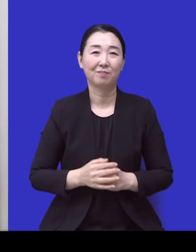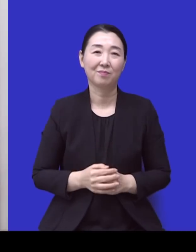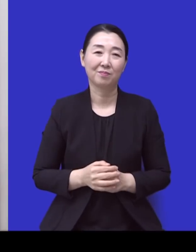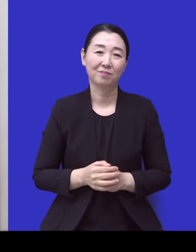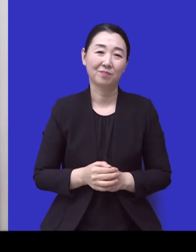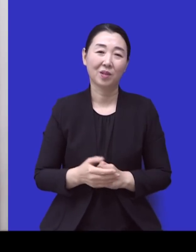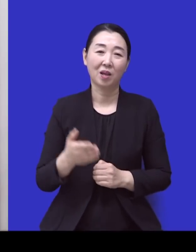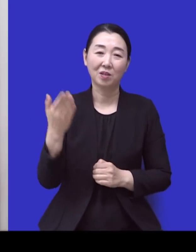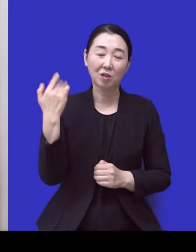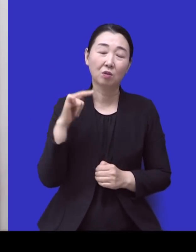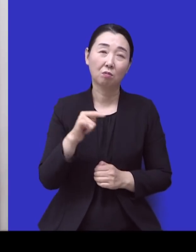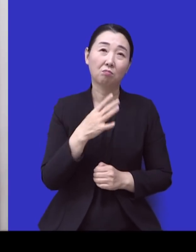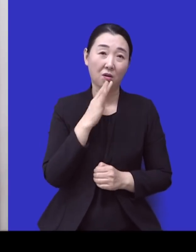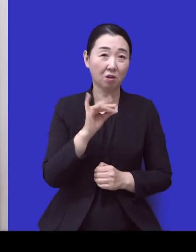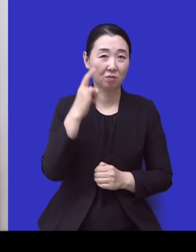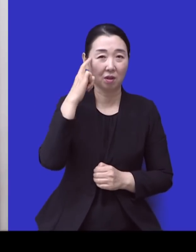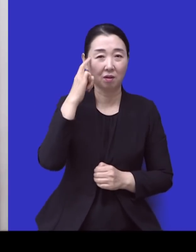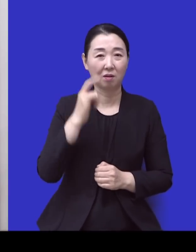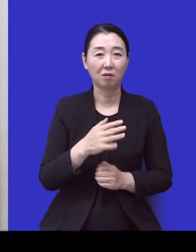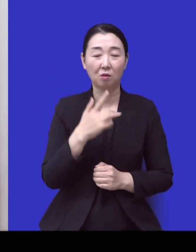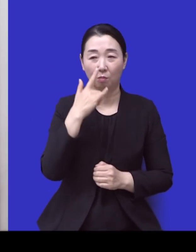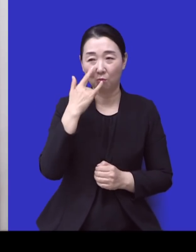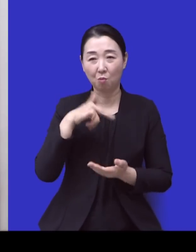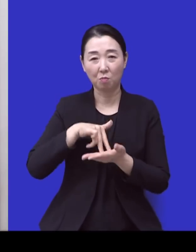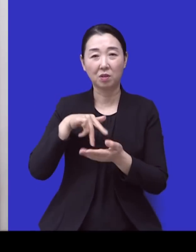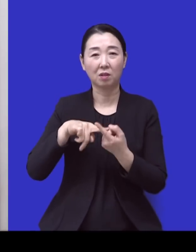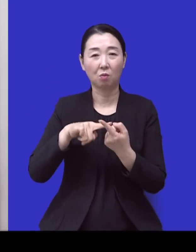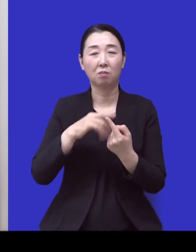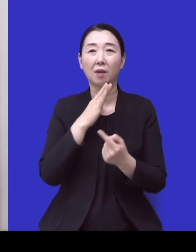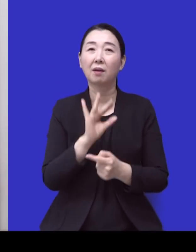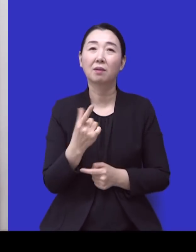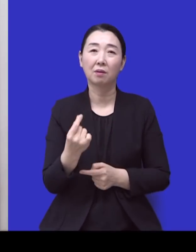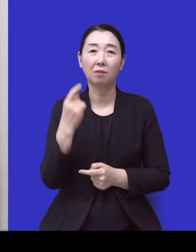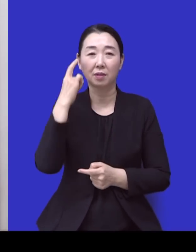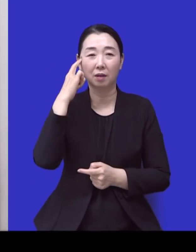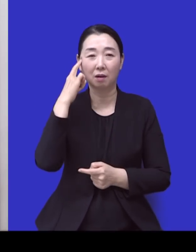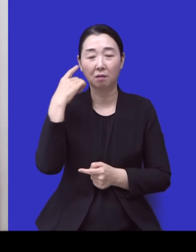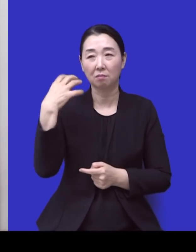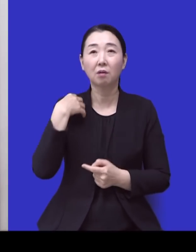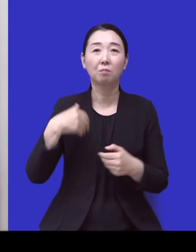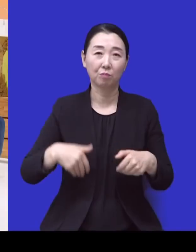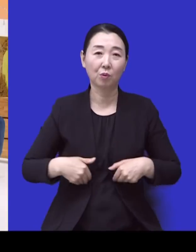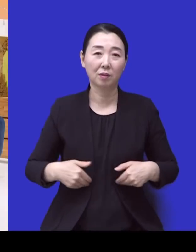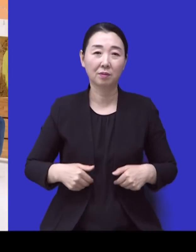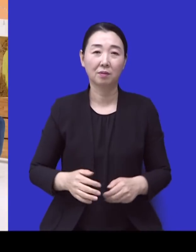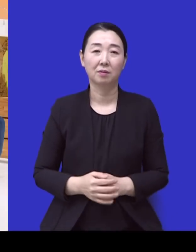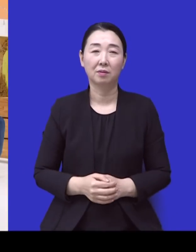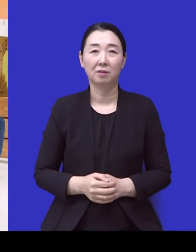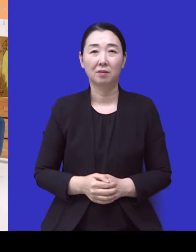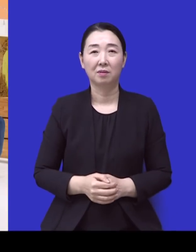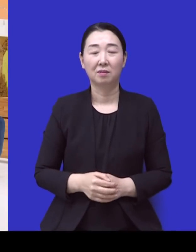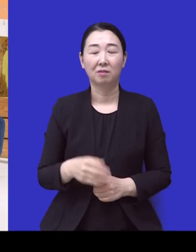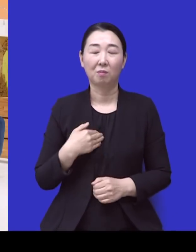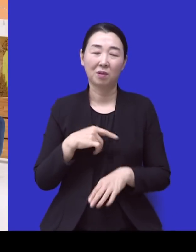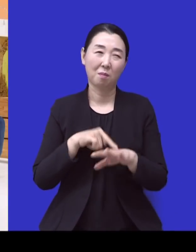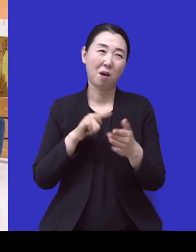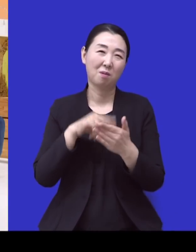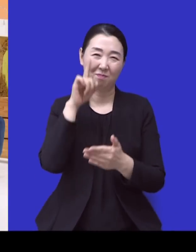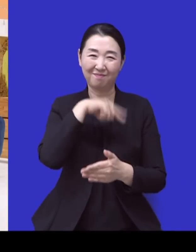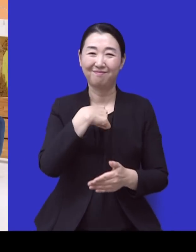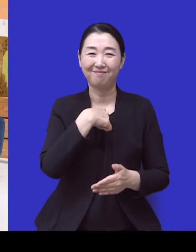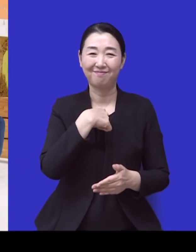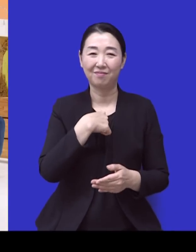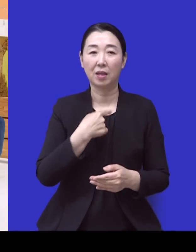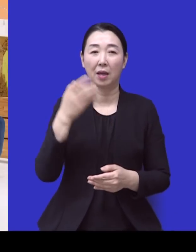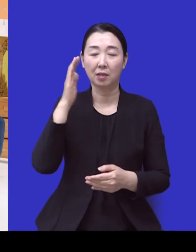예전에는 그게 진짜 당연하다고 생각했어요. 부모로서 당연한 거 아닌가. 책임져야지. 막 이러면서 예. 진짜 못된 마음으로 그렇게 생각을